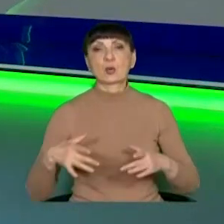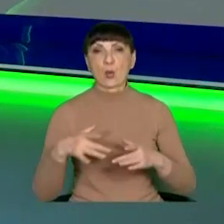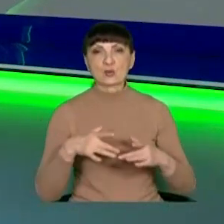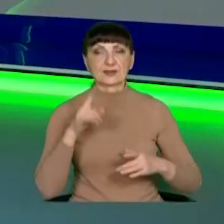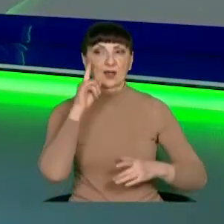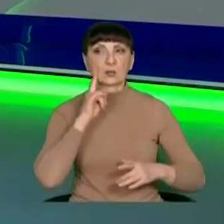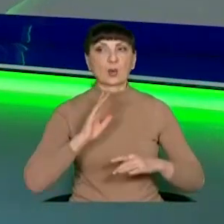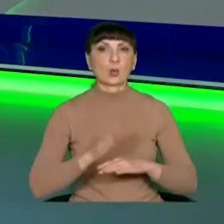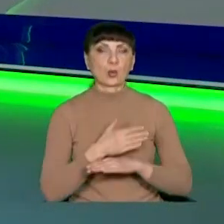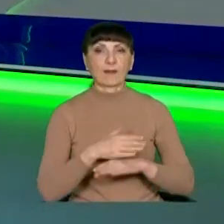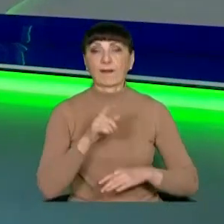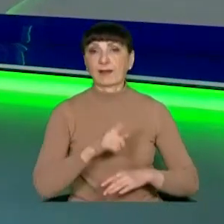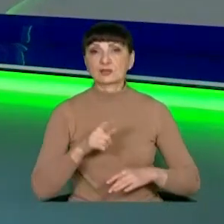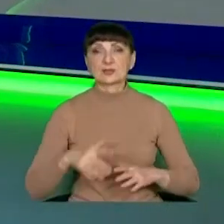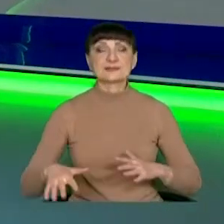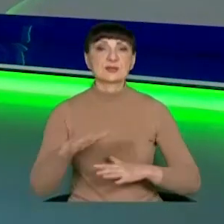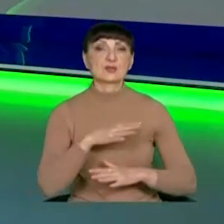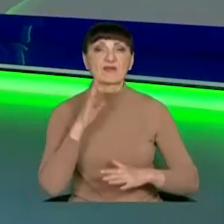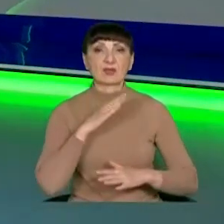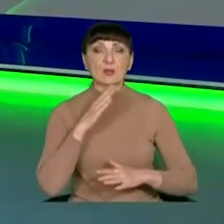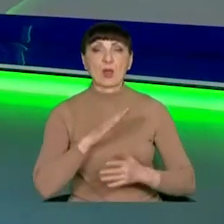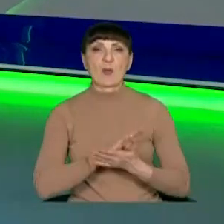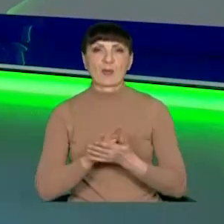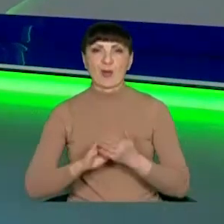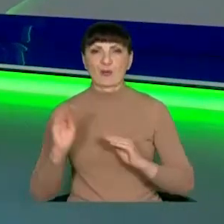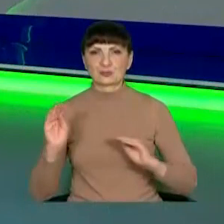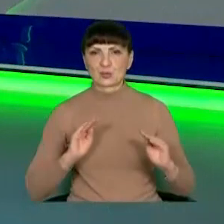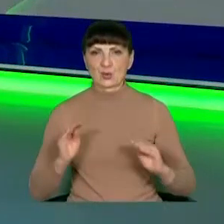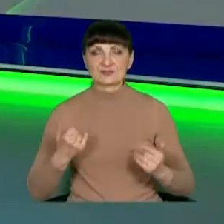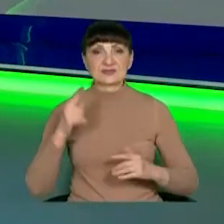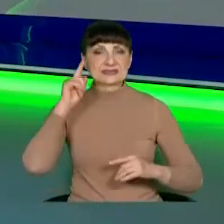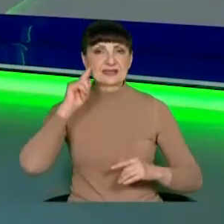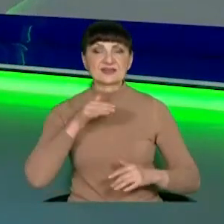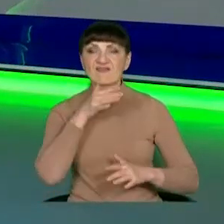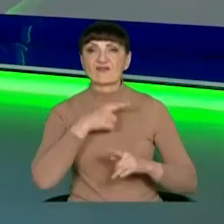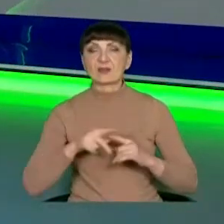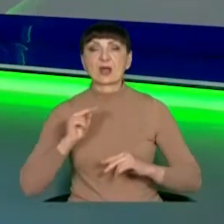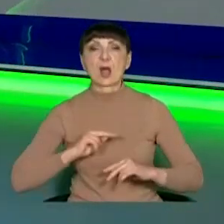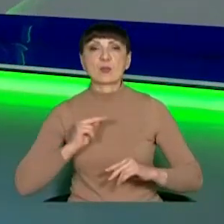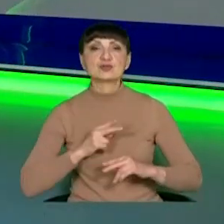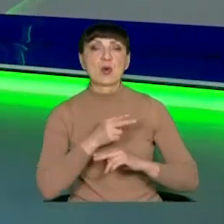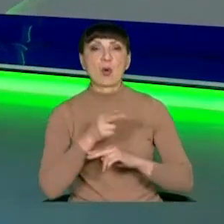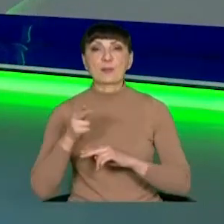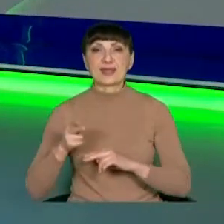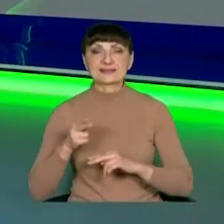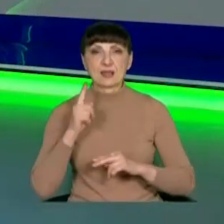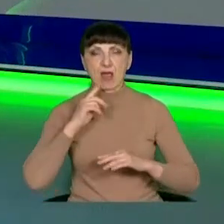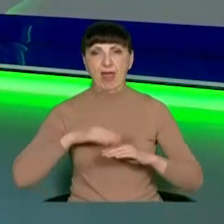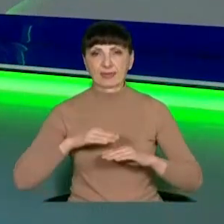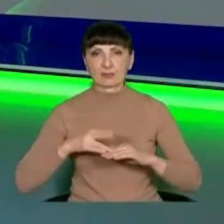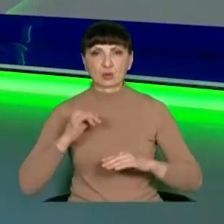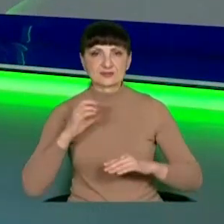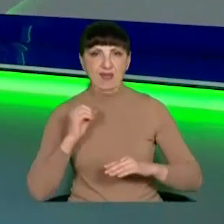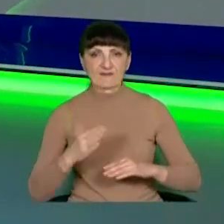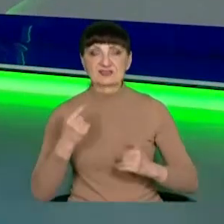комфортных прогулок горожан территорию водоема полностью благоустроят. Об этом стало известно во время рабочего объезда Ербулата Досаева.